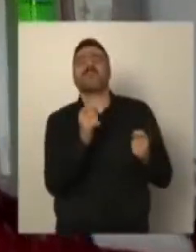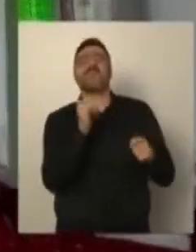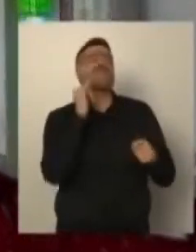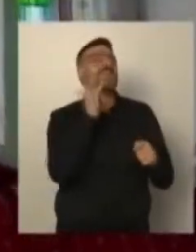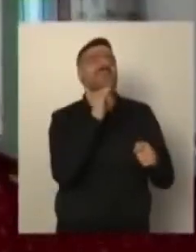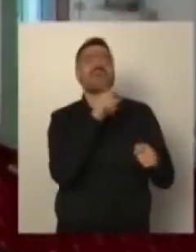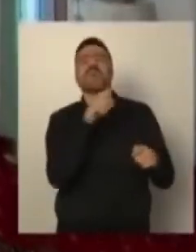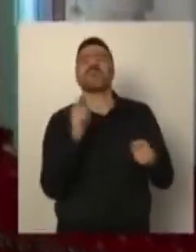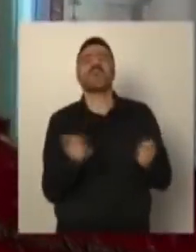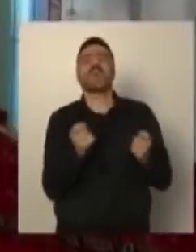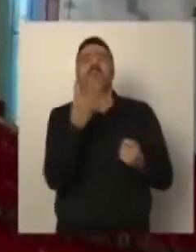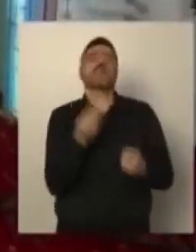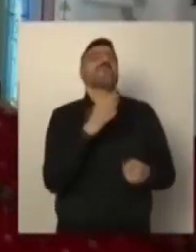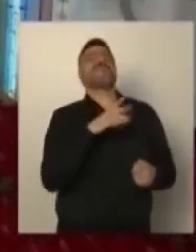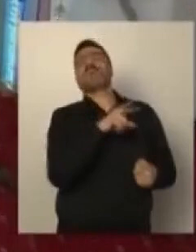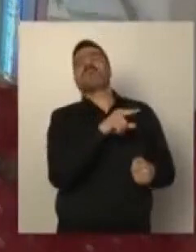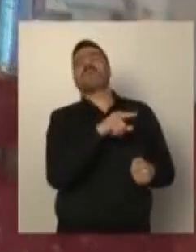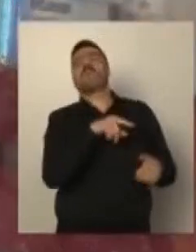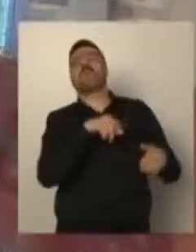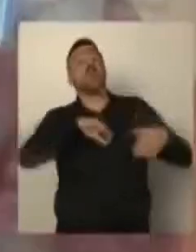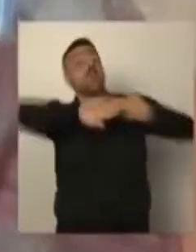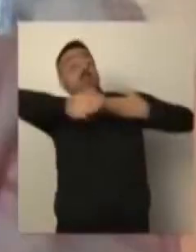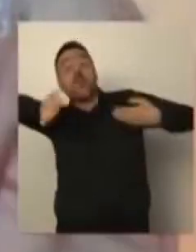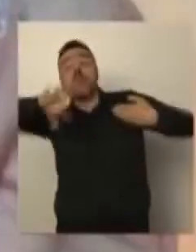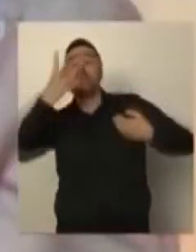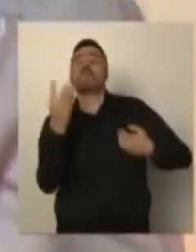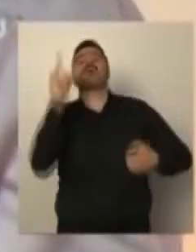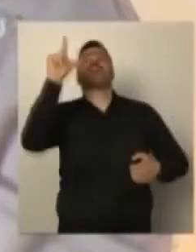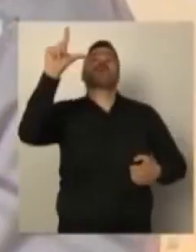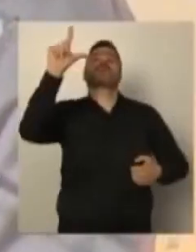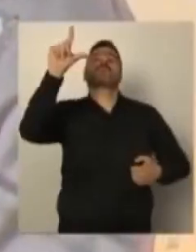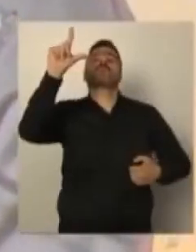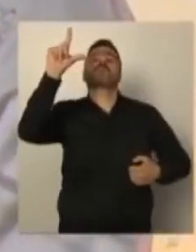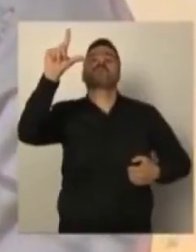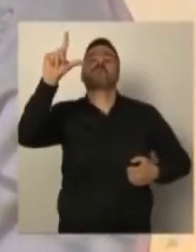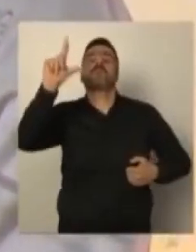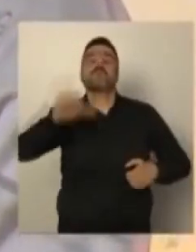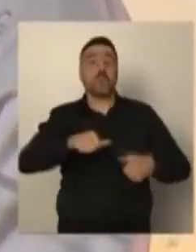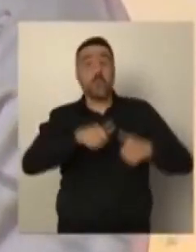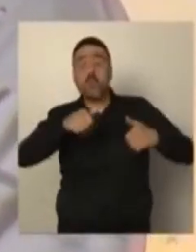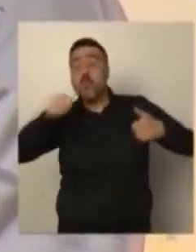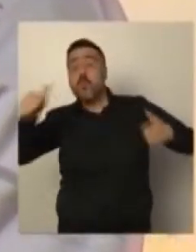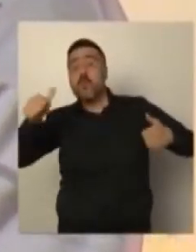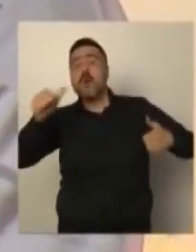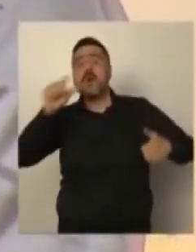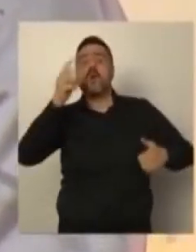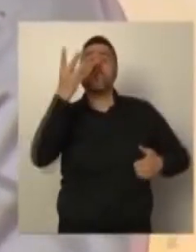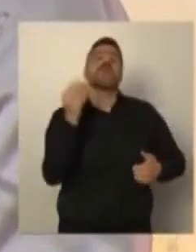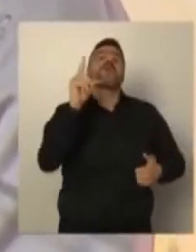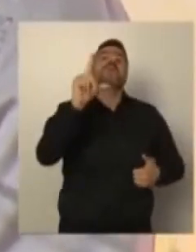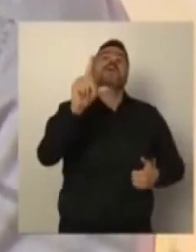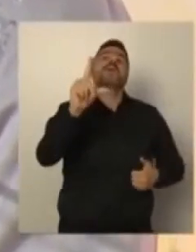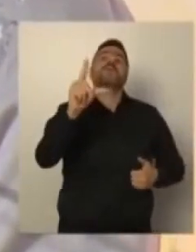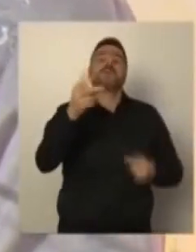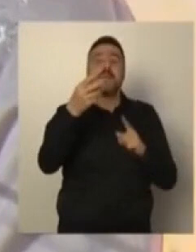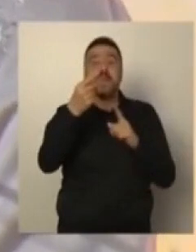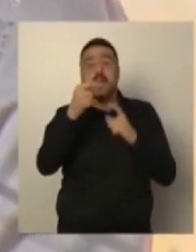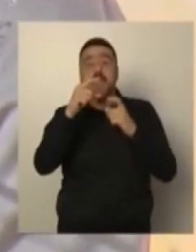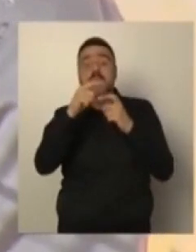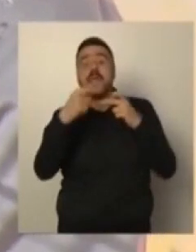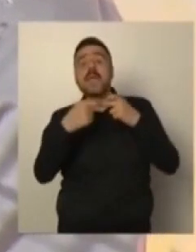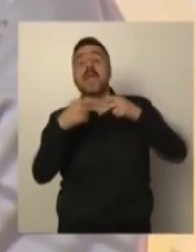yoldur. Değerli kardeşlerim, İsra suresinde yine birkaç ilkeyi